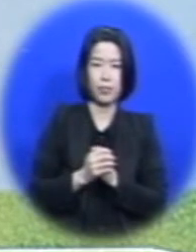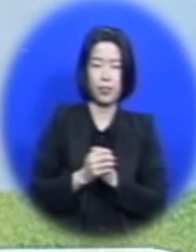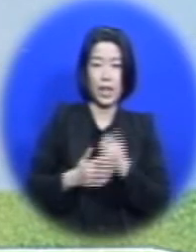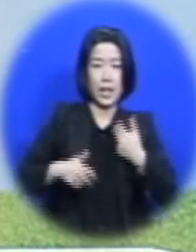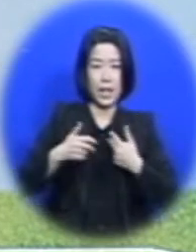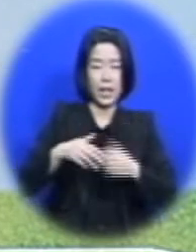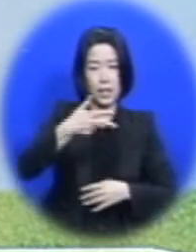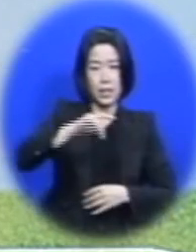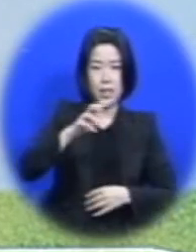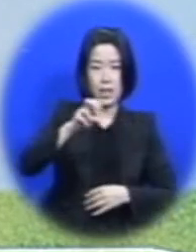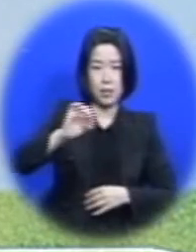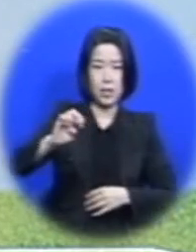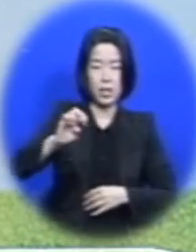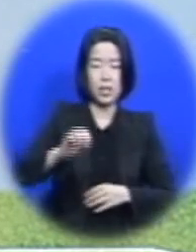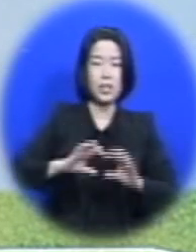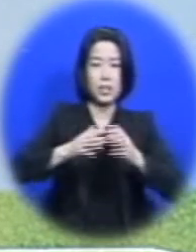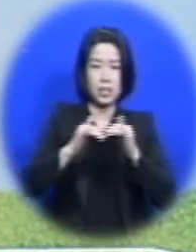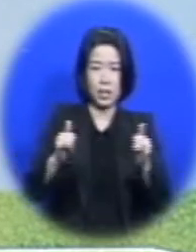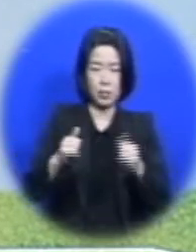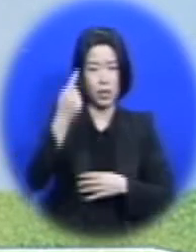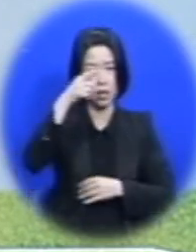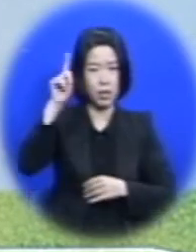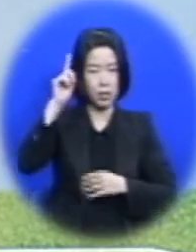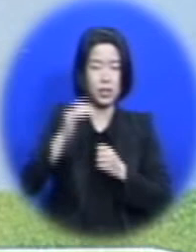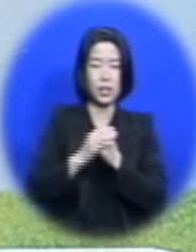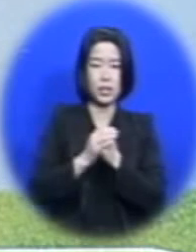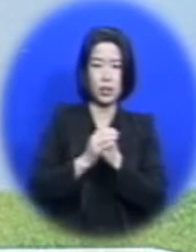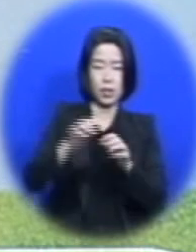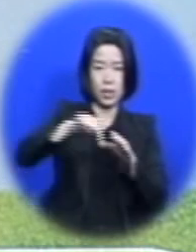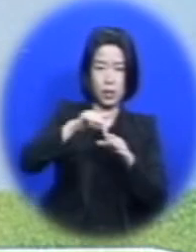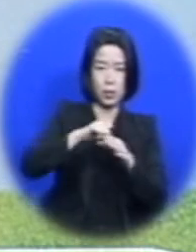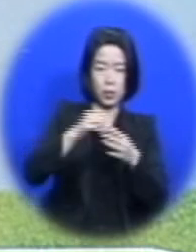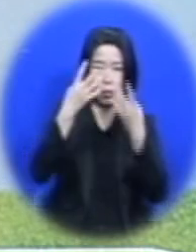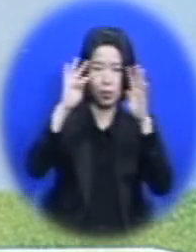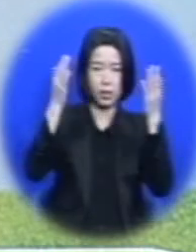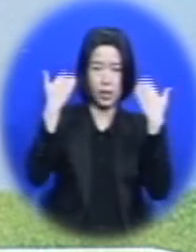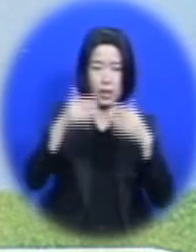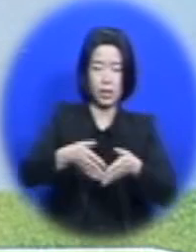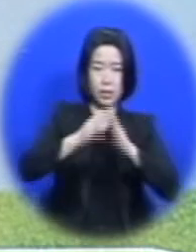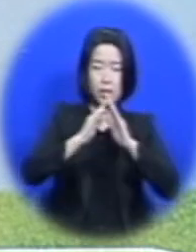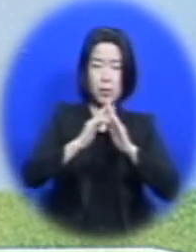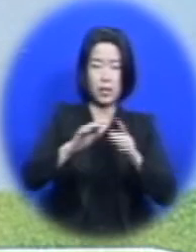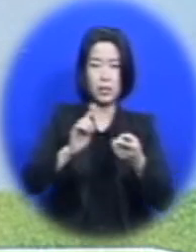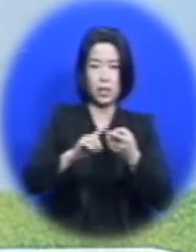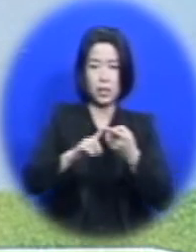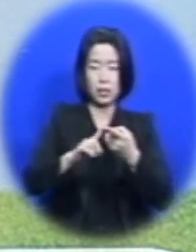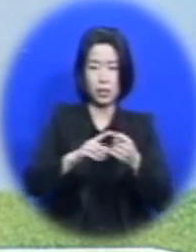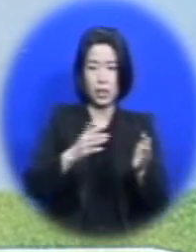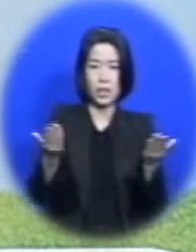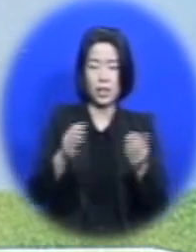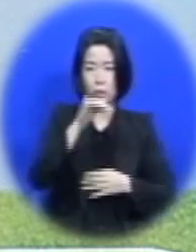재미교포 중에 러시아에서 기독교 대학을 지금 설립하는 일을 하시는 선교사님이